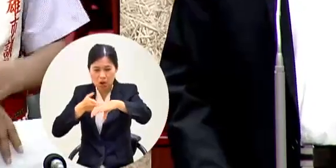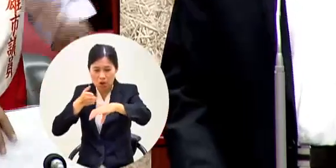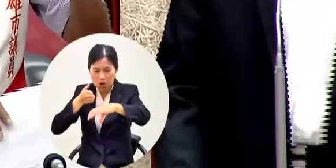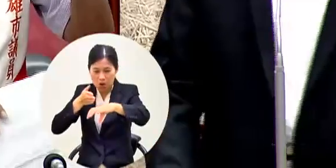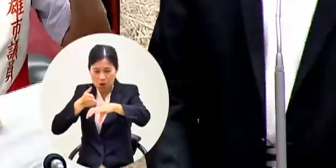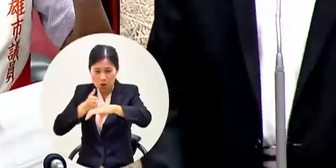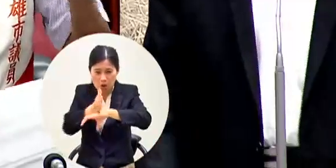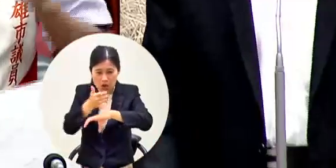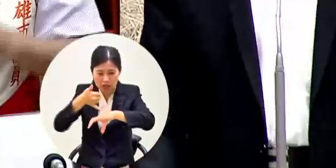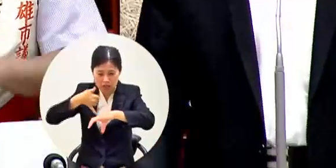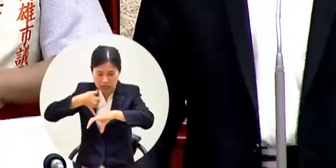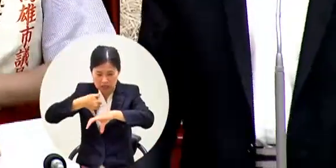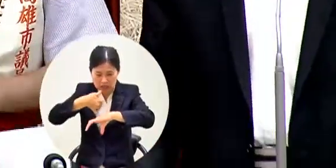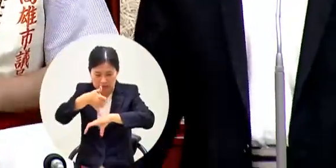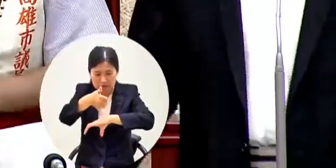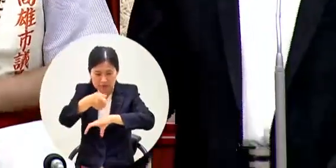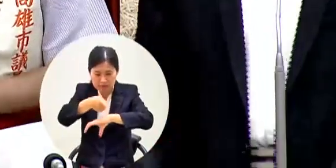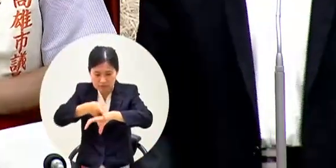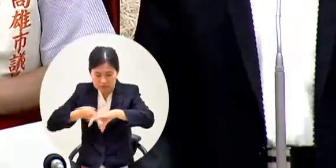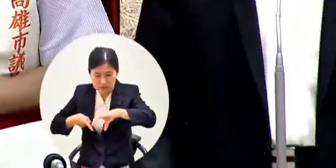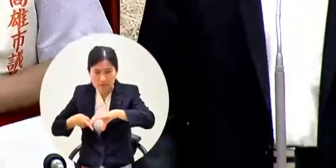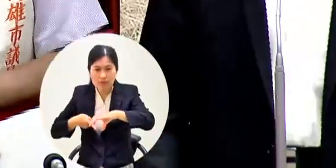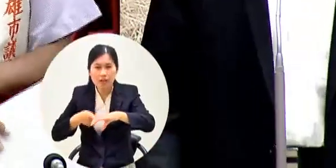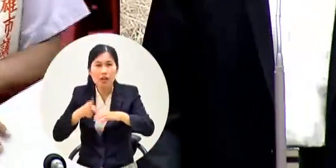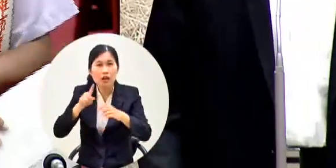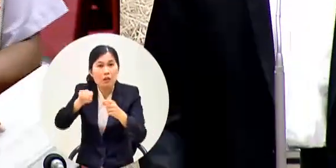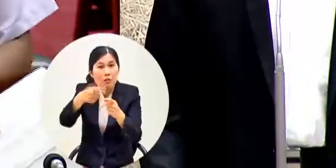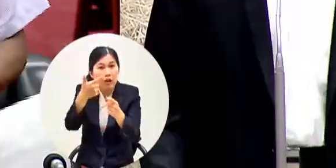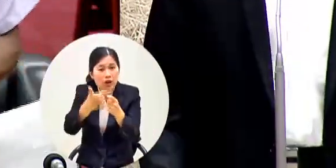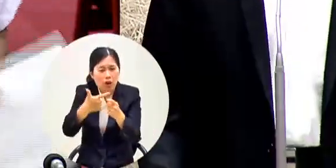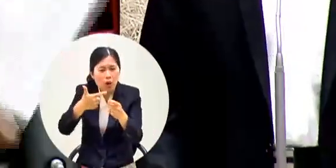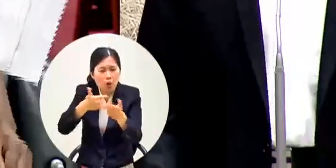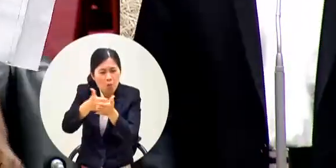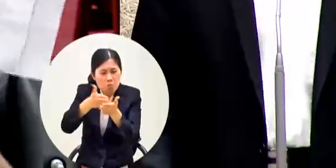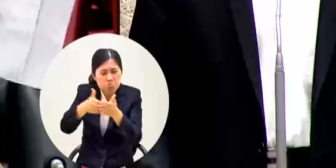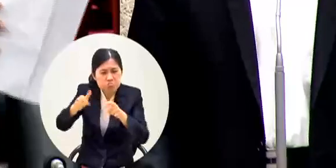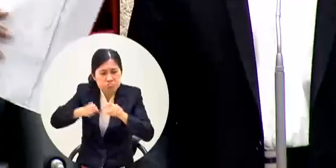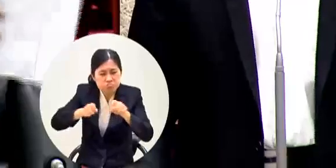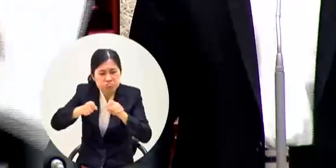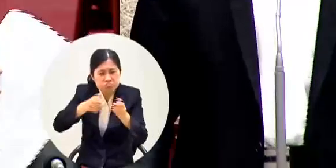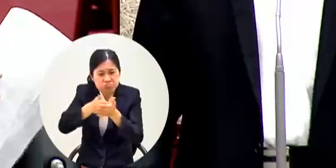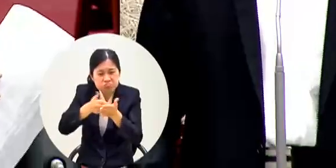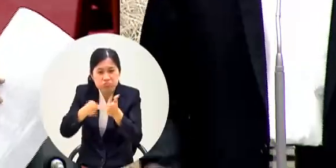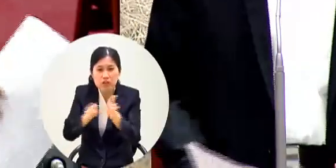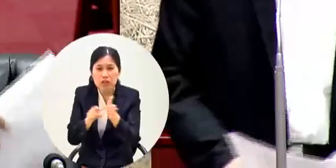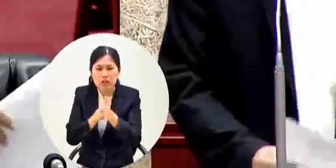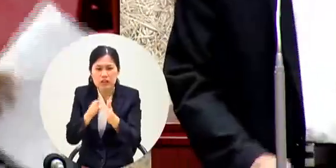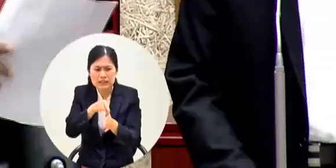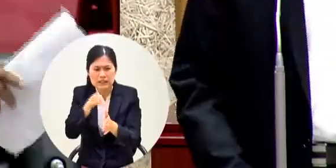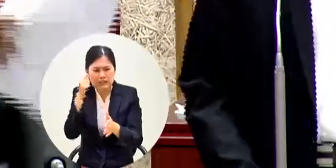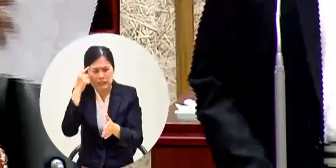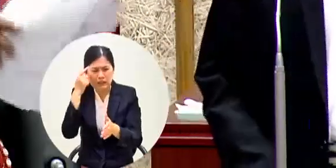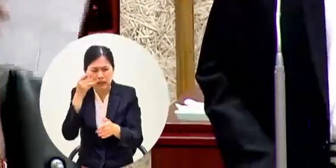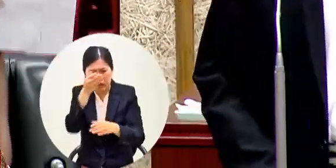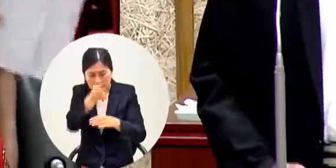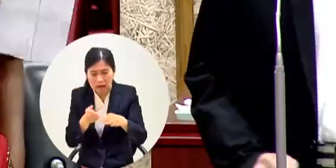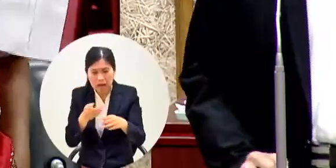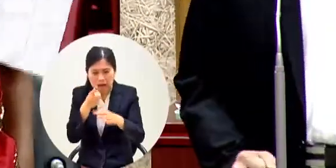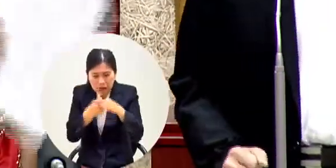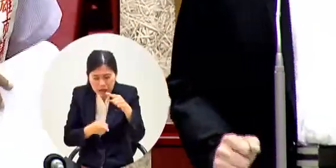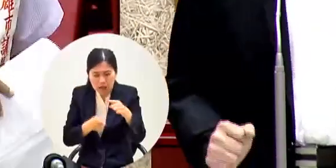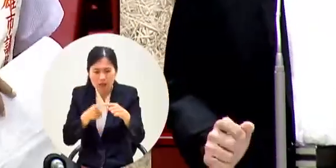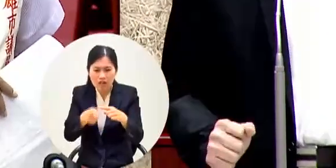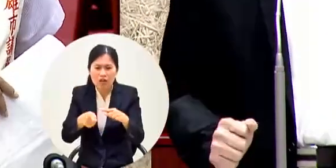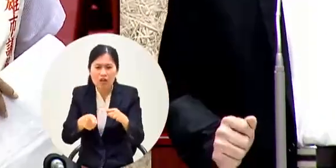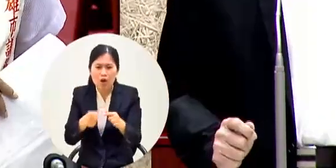20线南横公路的时候，它是没有划到这个部落的外围，它是从这个部落的中间切